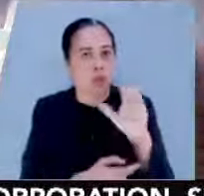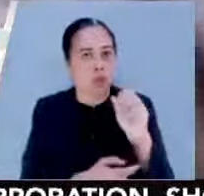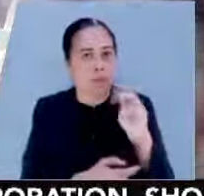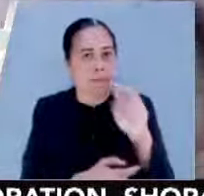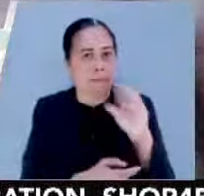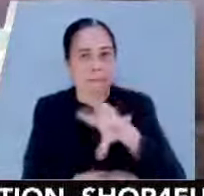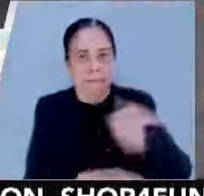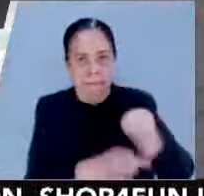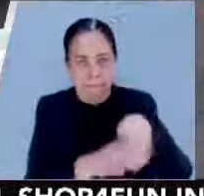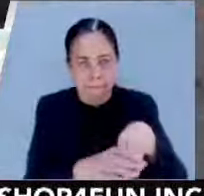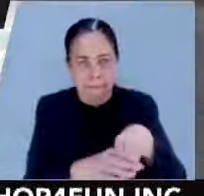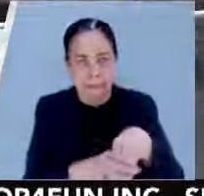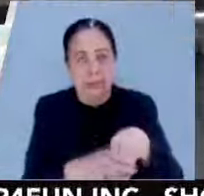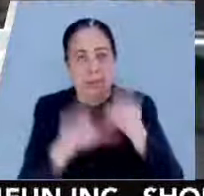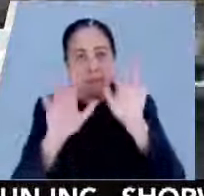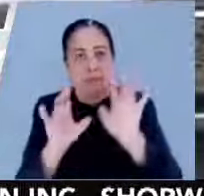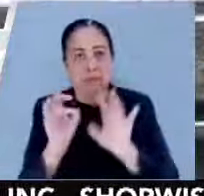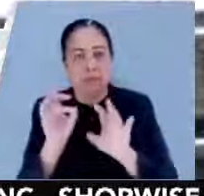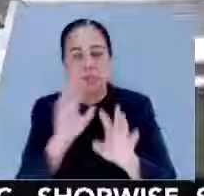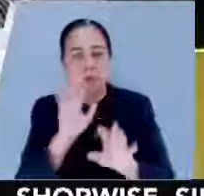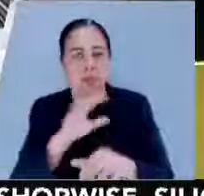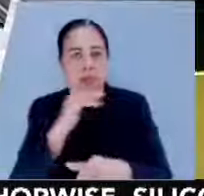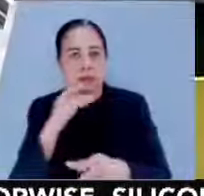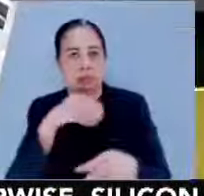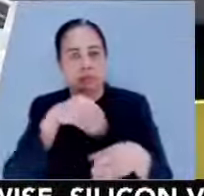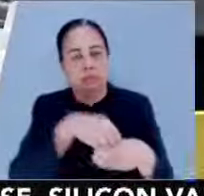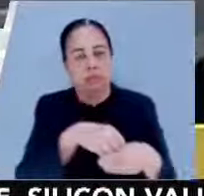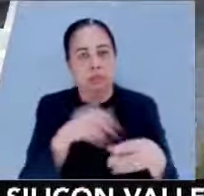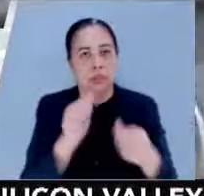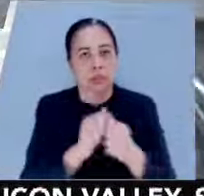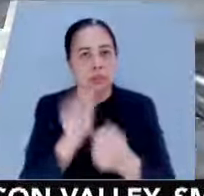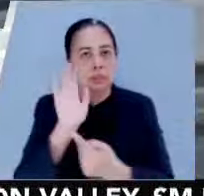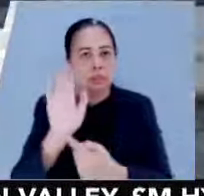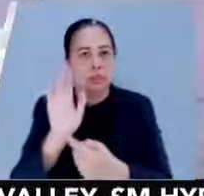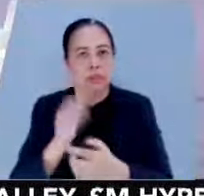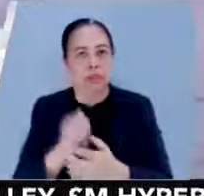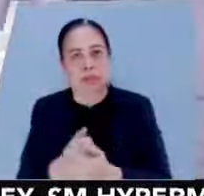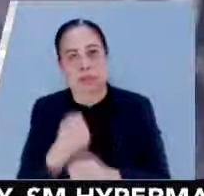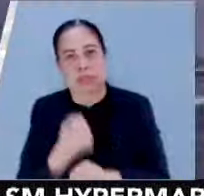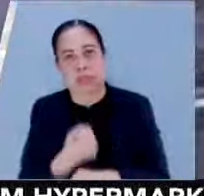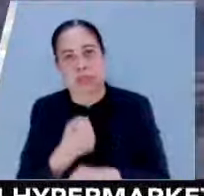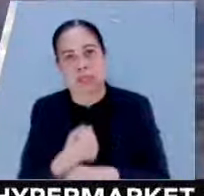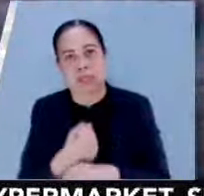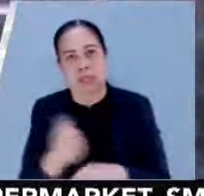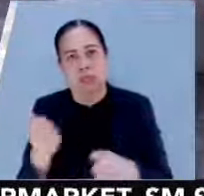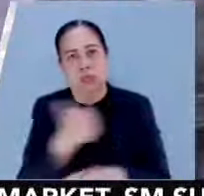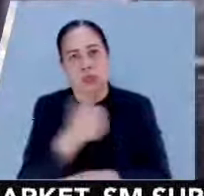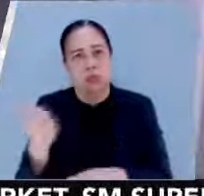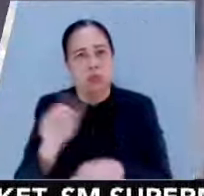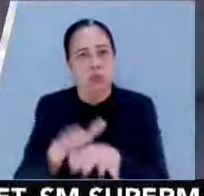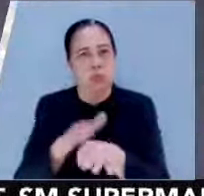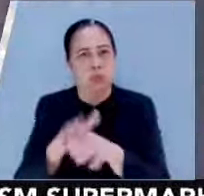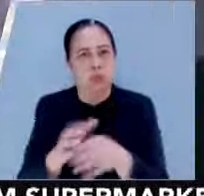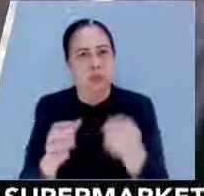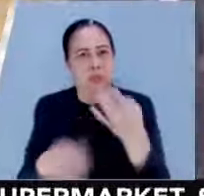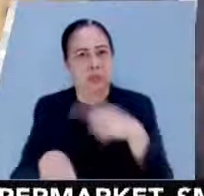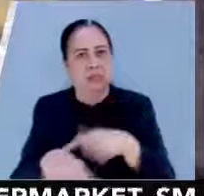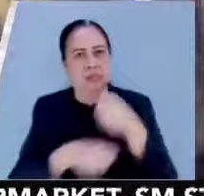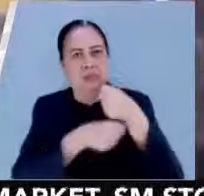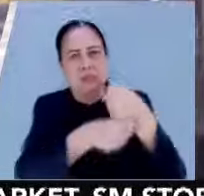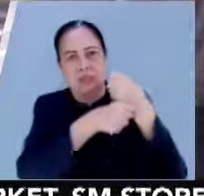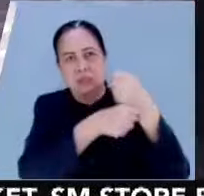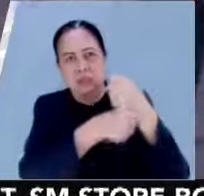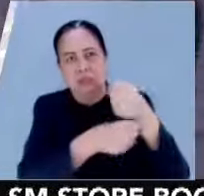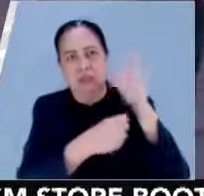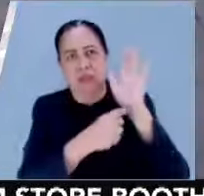7, hindi raw sasama sa transport strike. Mahihirapan dito yung commuters. Ilang strike na po sila na ginagawa. Pero